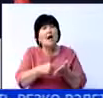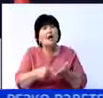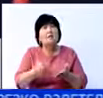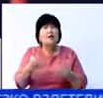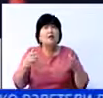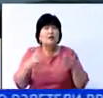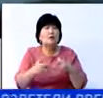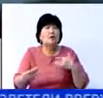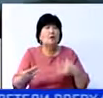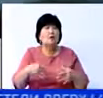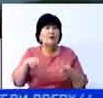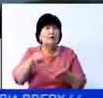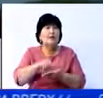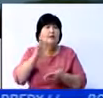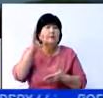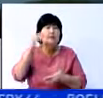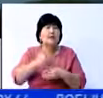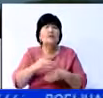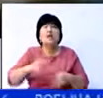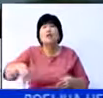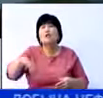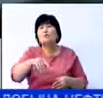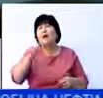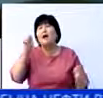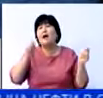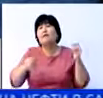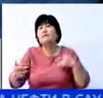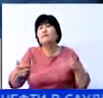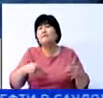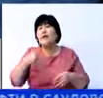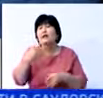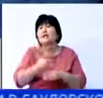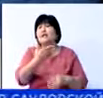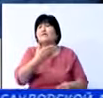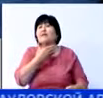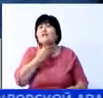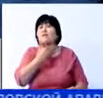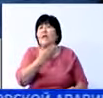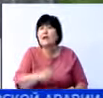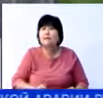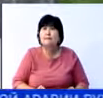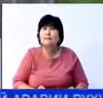труппа театра готовится представить спектакль на Республиканском фестивале театров «Семей».